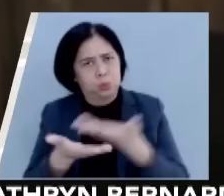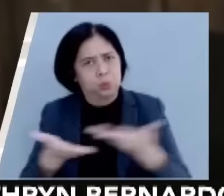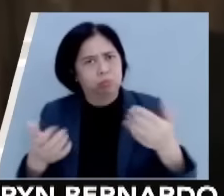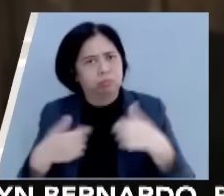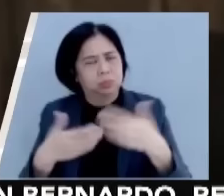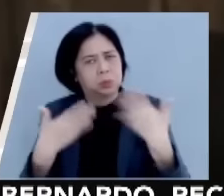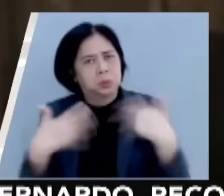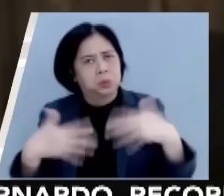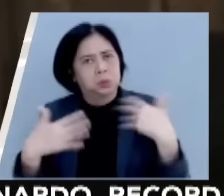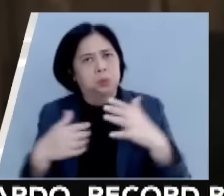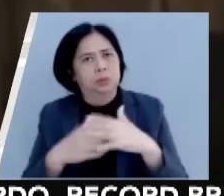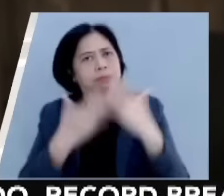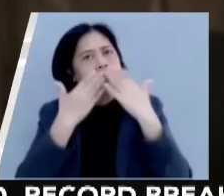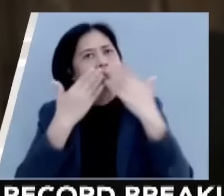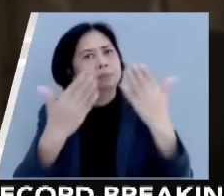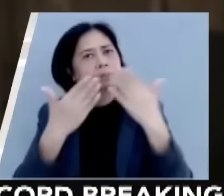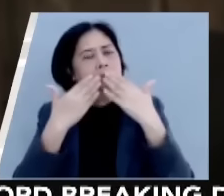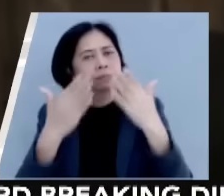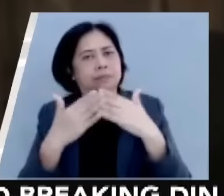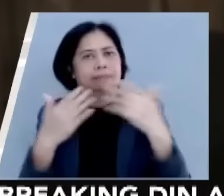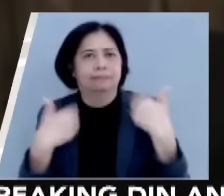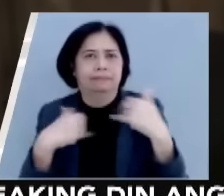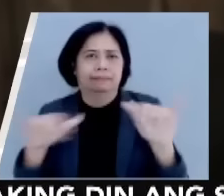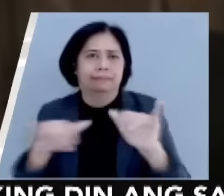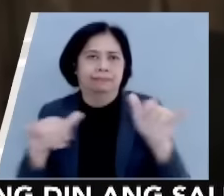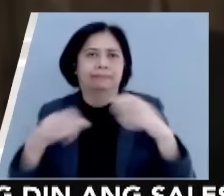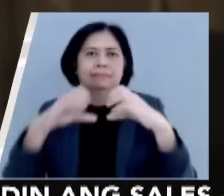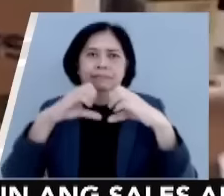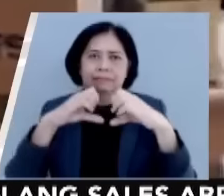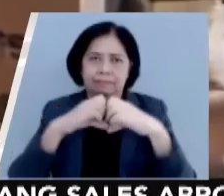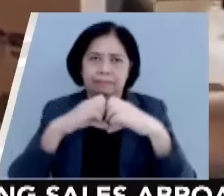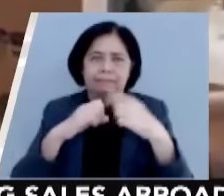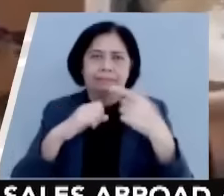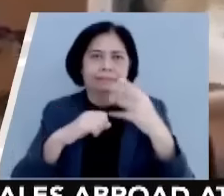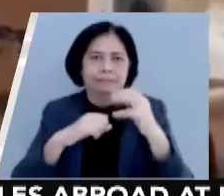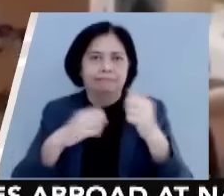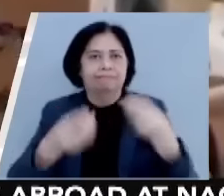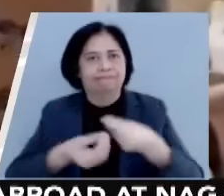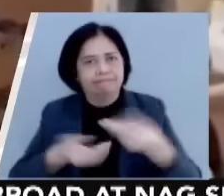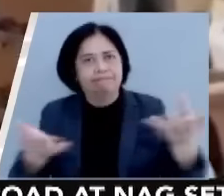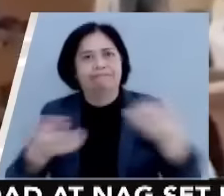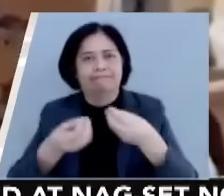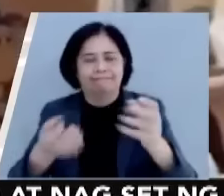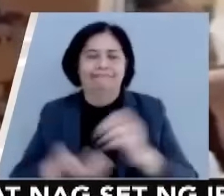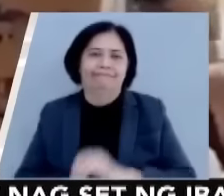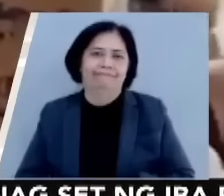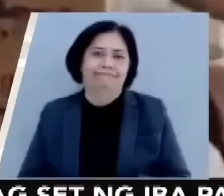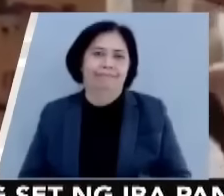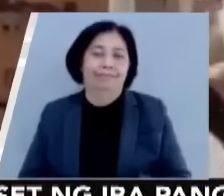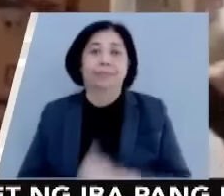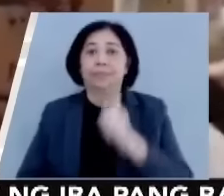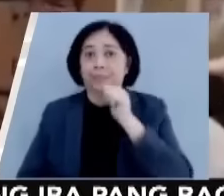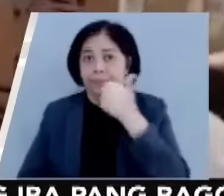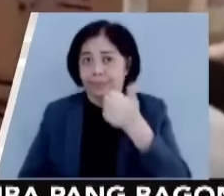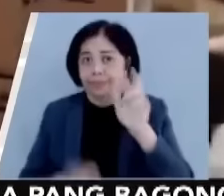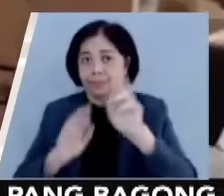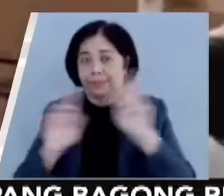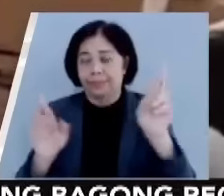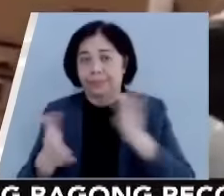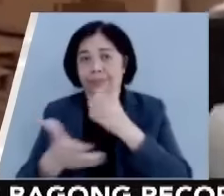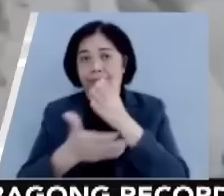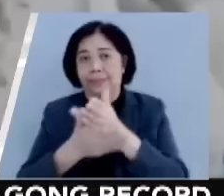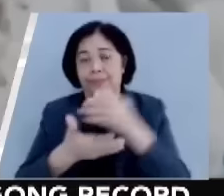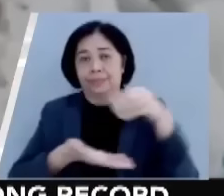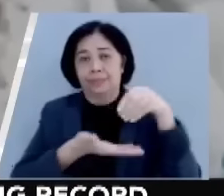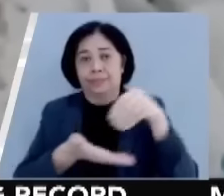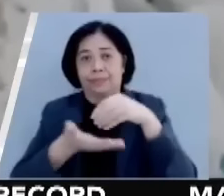Kung nagpapasalamat po ako at may katulad ng Jimmy na nagnamindigay. Bukas, nakatakda naman tayong mamahagi ng